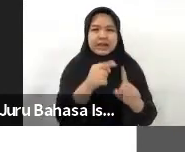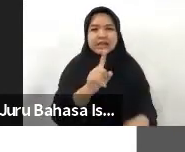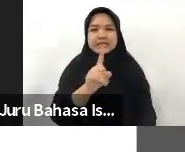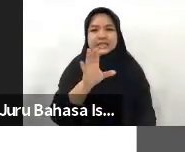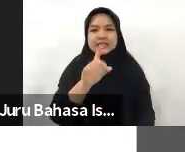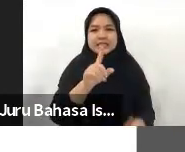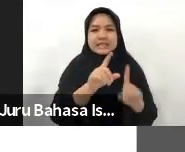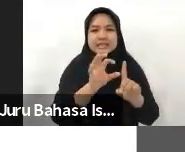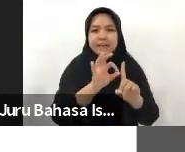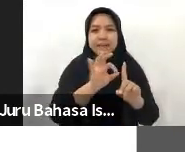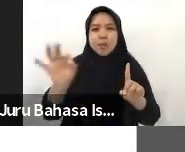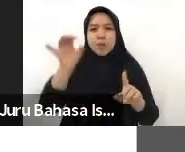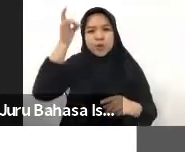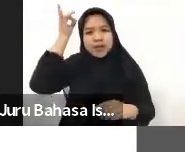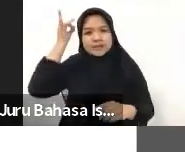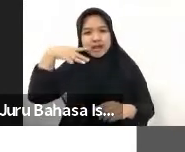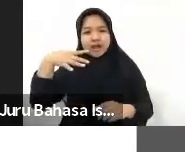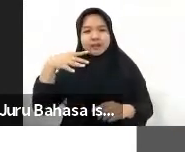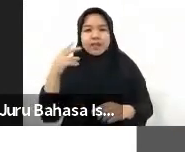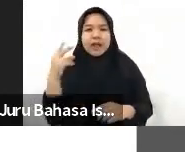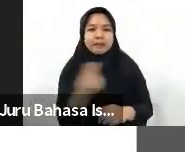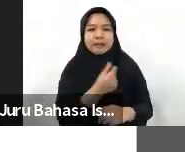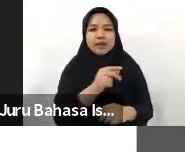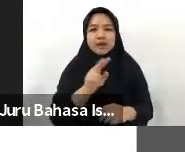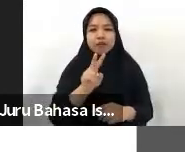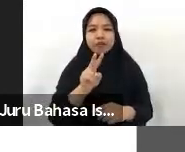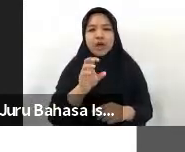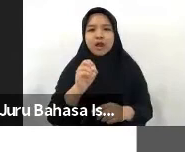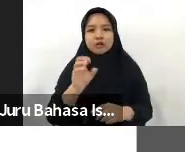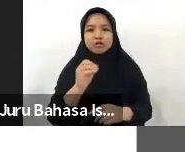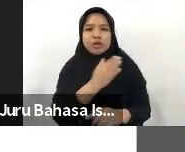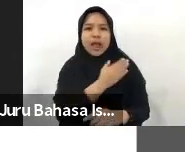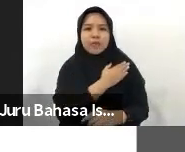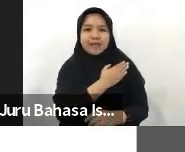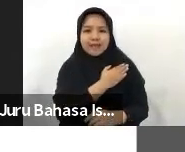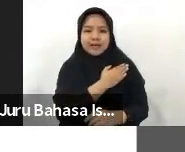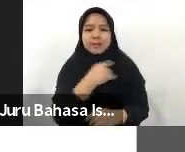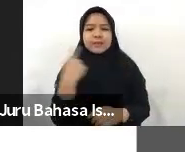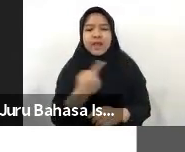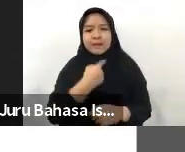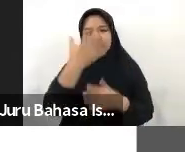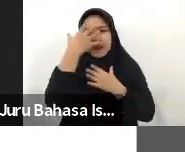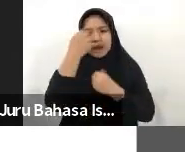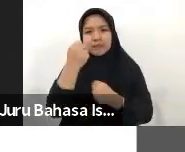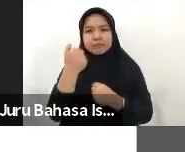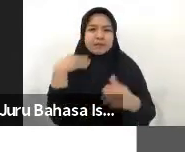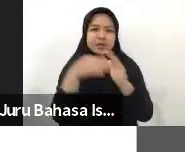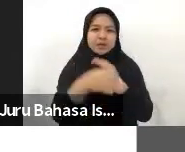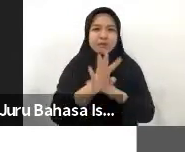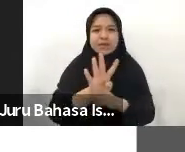desa di hampir 200 kabupaten. Dan ini harapan kami bisa nanti masuk ke